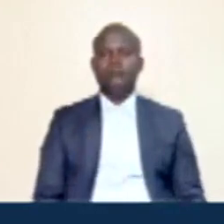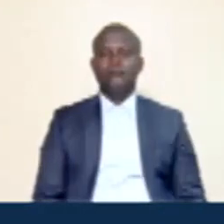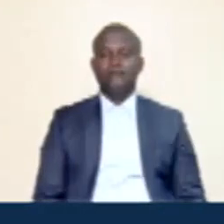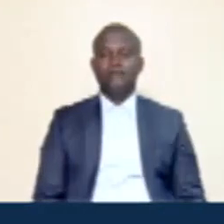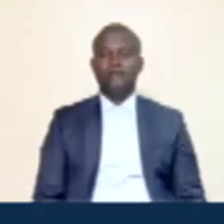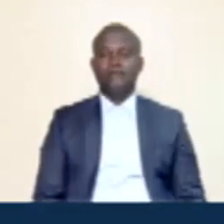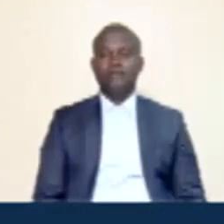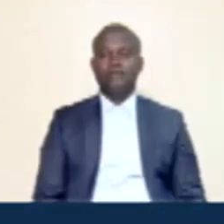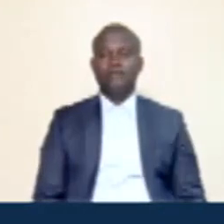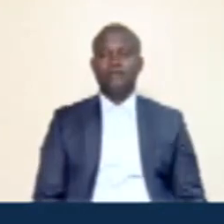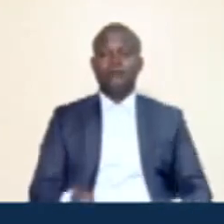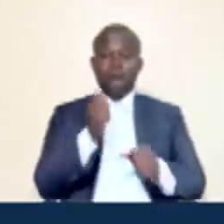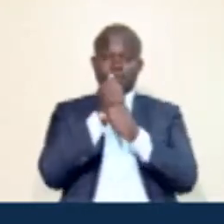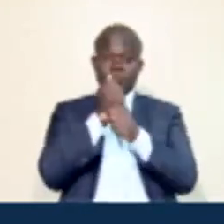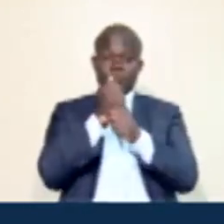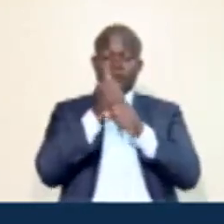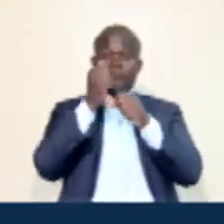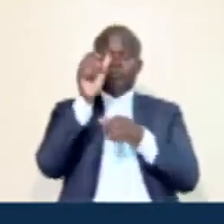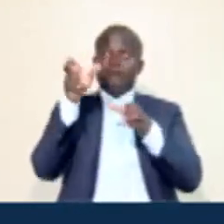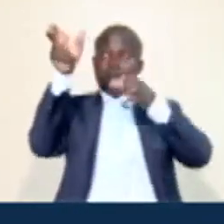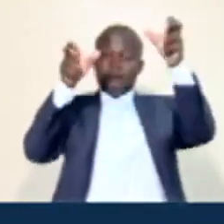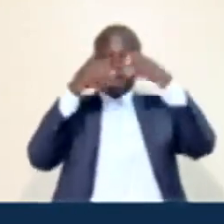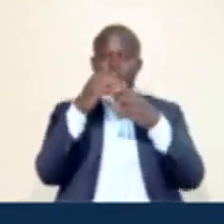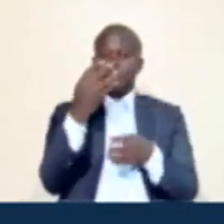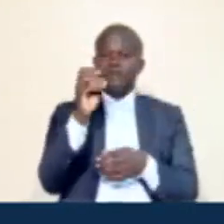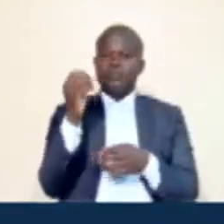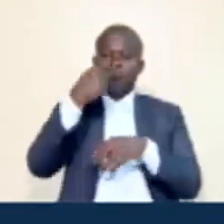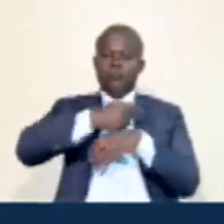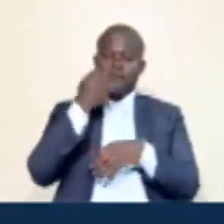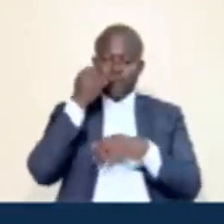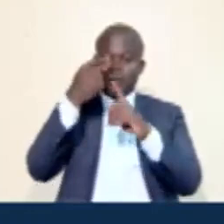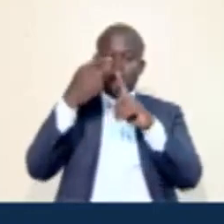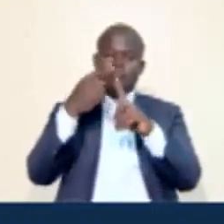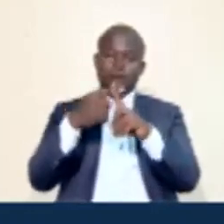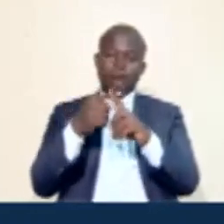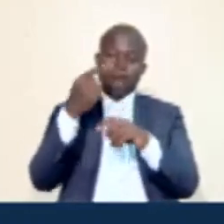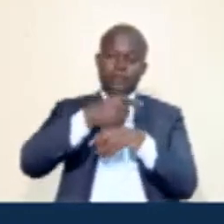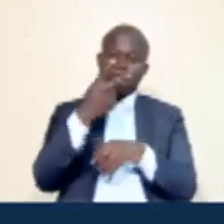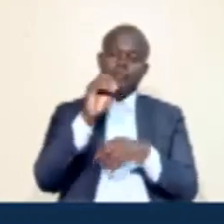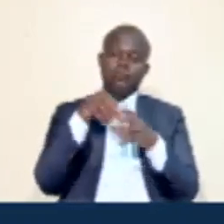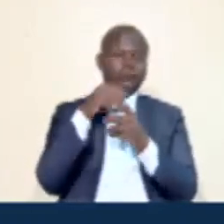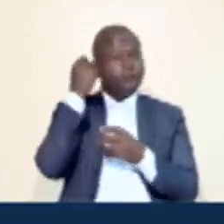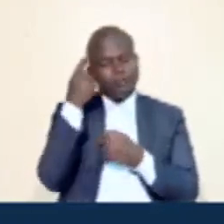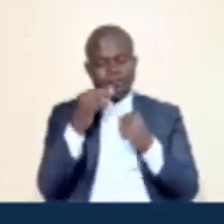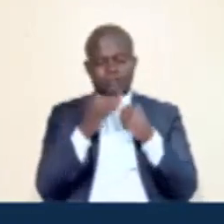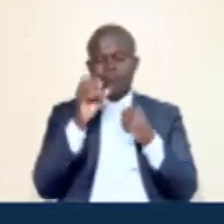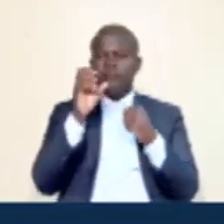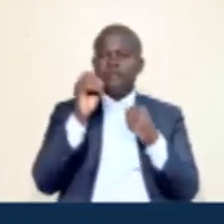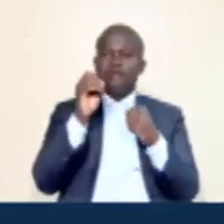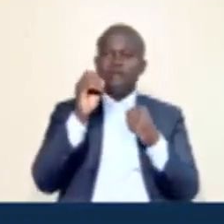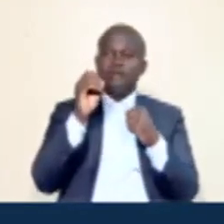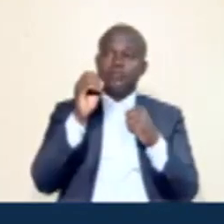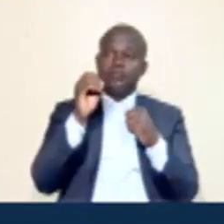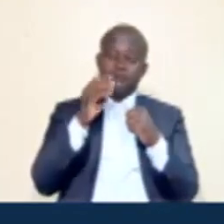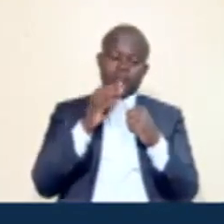munsi mu masaha asanzwe y'akazi ayo 400 ku munsi yose kubye n'iminsi 20 y'akazi urumva ni 8,000 ku kwezi nta weekend